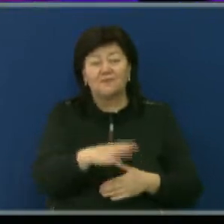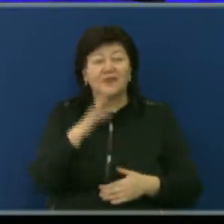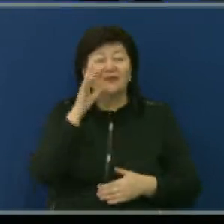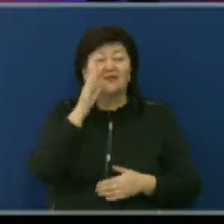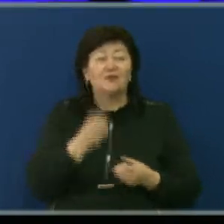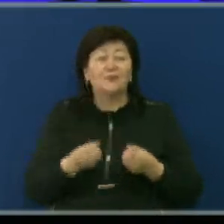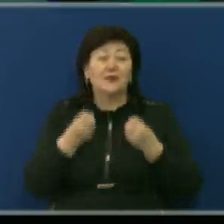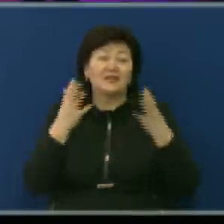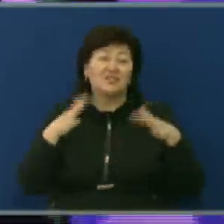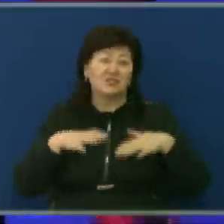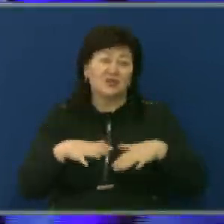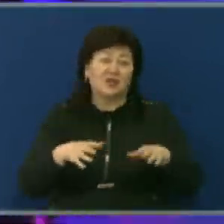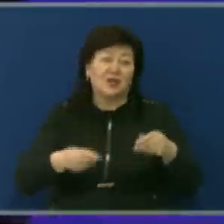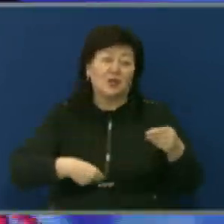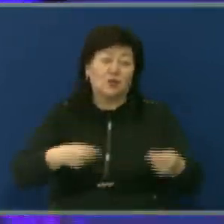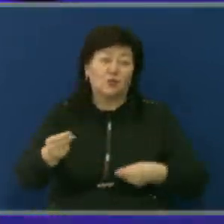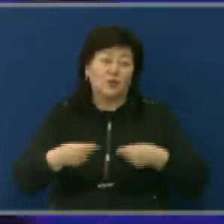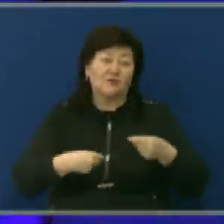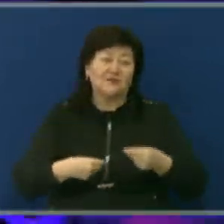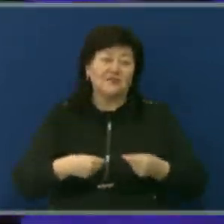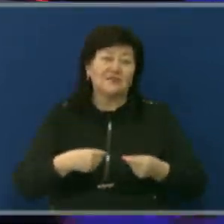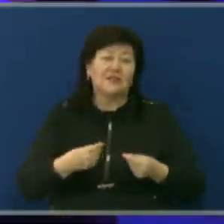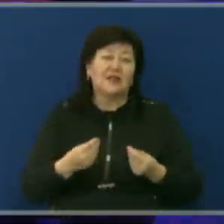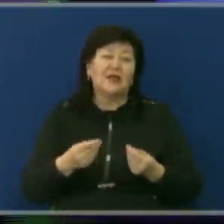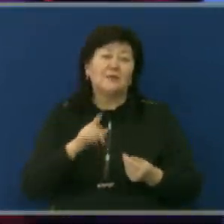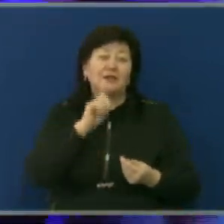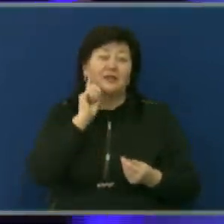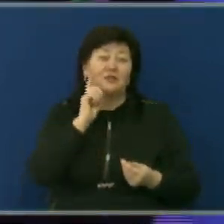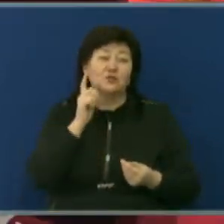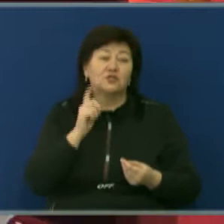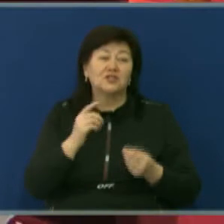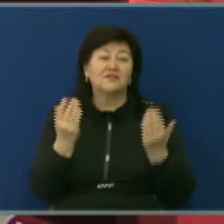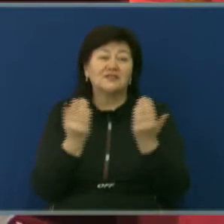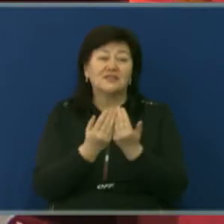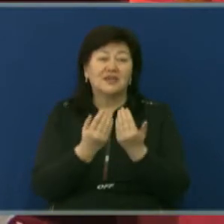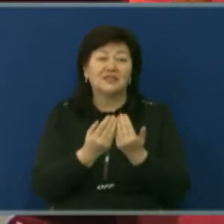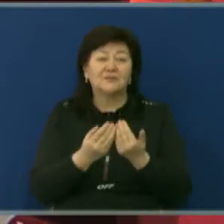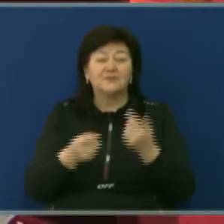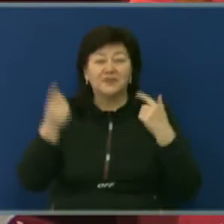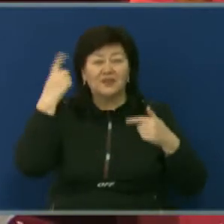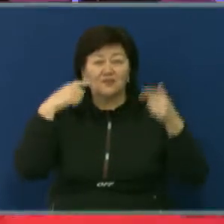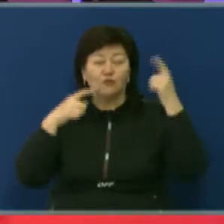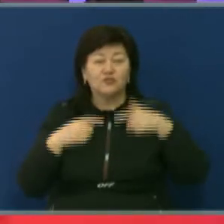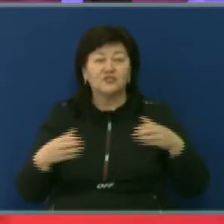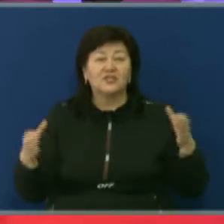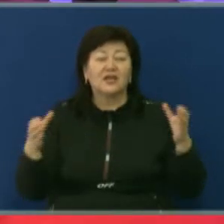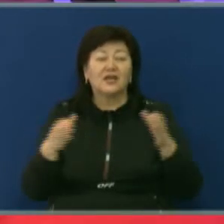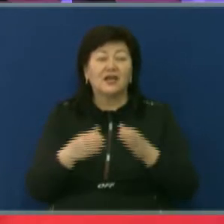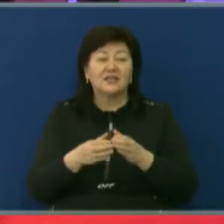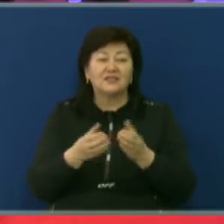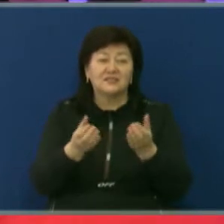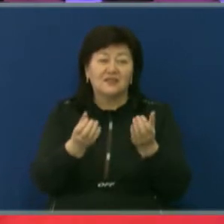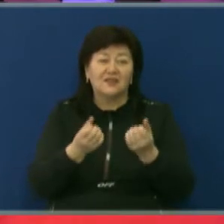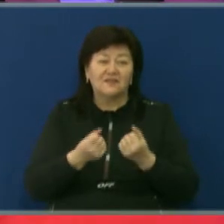праздничного мероприятия руководитель молодежного театра «Дарига-Ай» поделился планами на будущее. Творческий коллектив намерен взять на себя ответственную